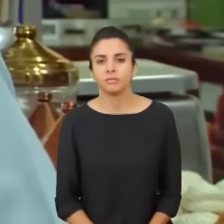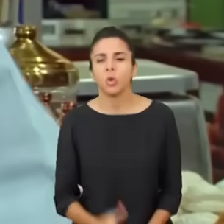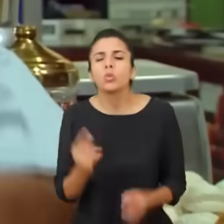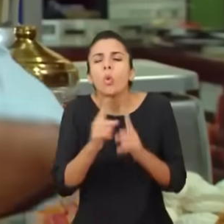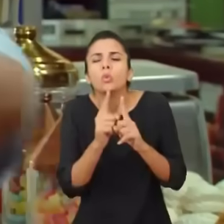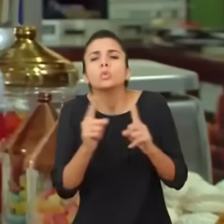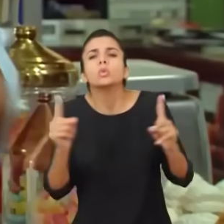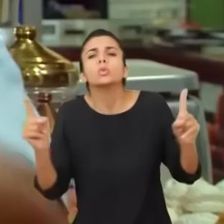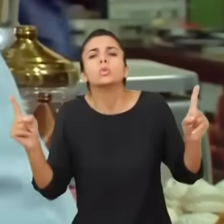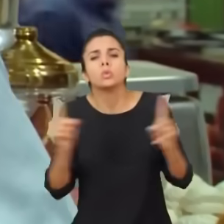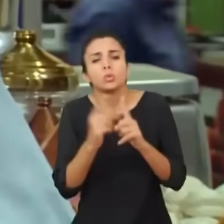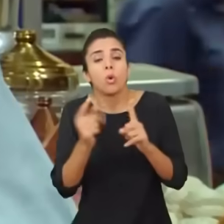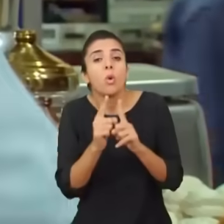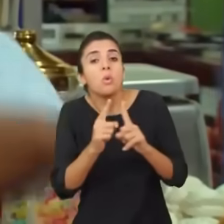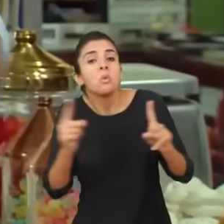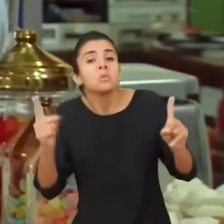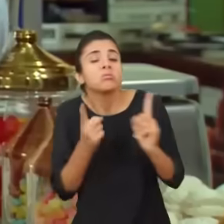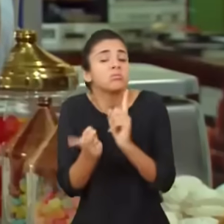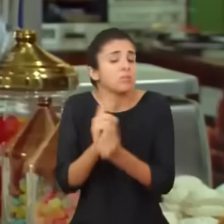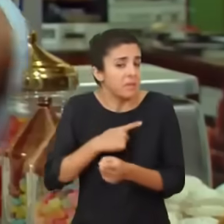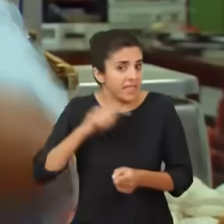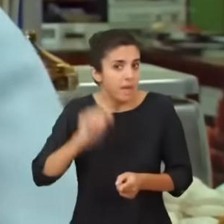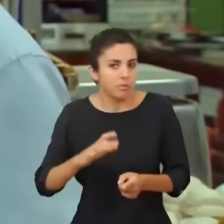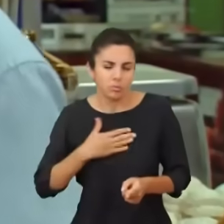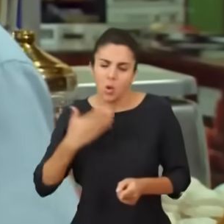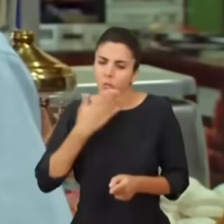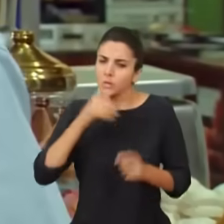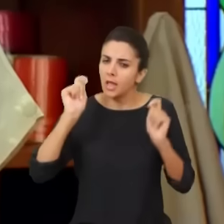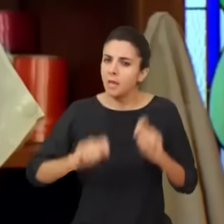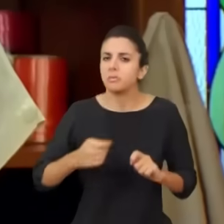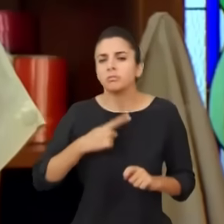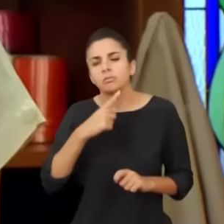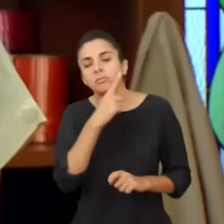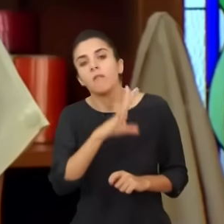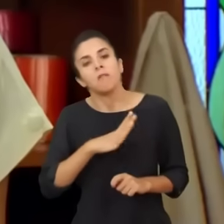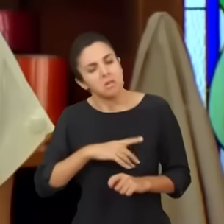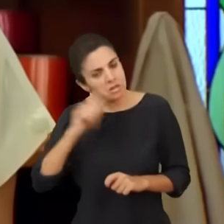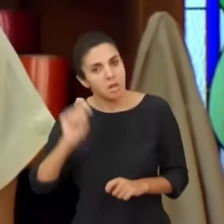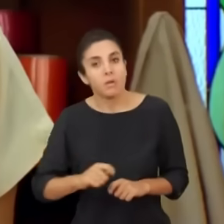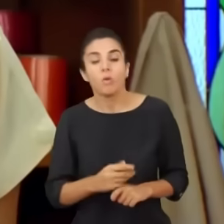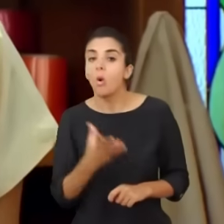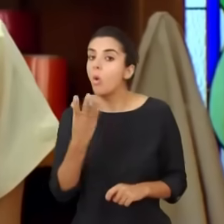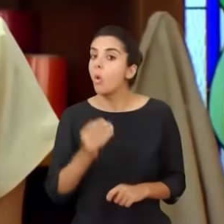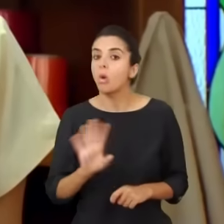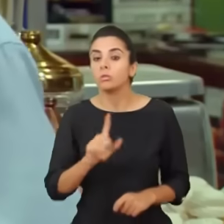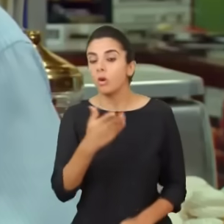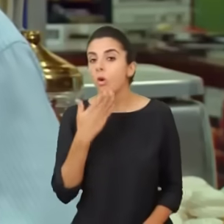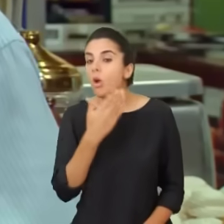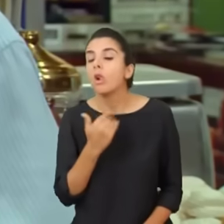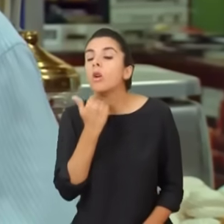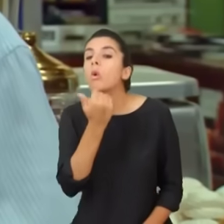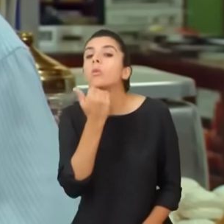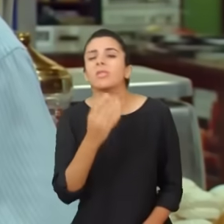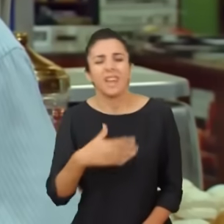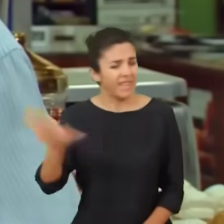Çok uzun şeylerden yaparım. Tutarım ben yani, dayanırım. Olmaz, tutamazsın. Hadi bırak,